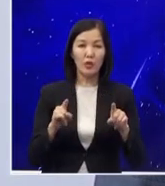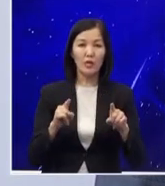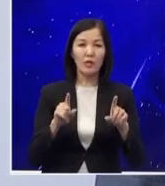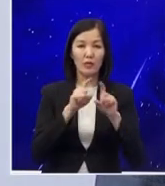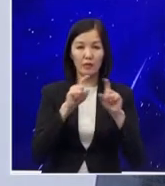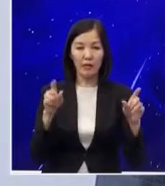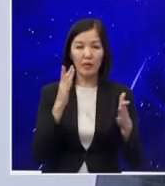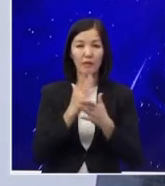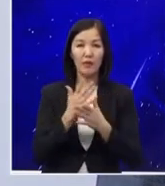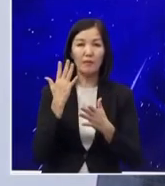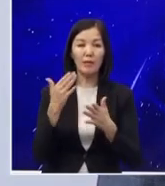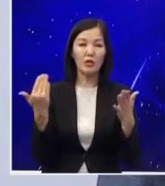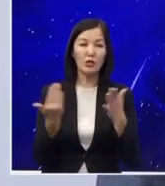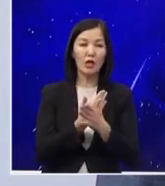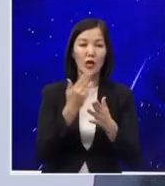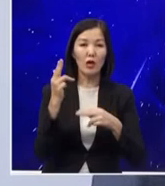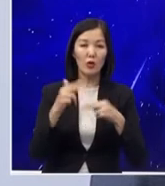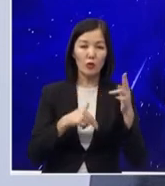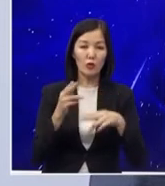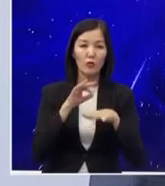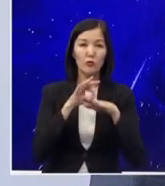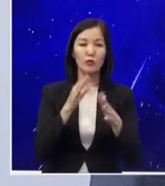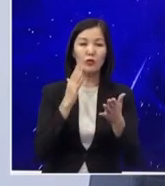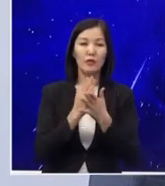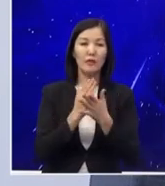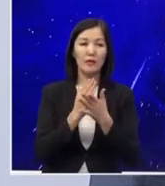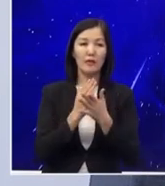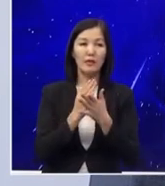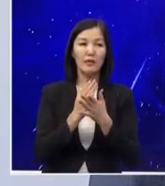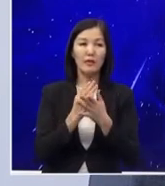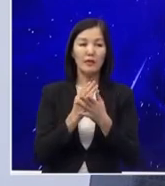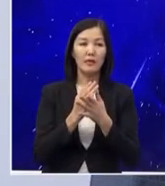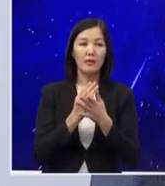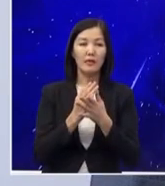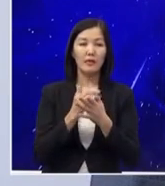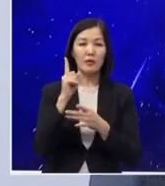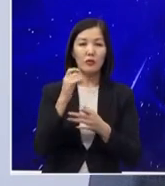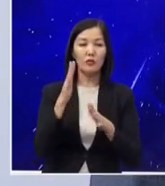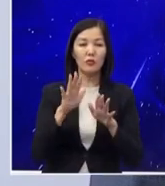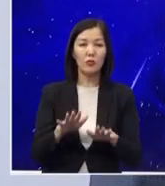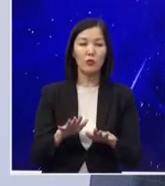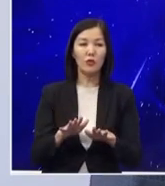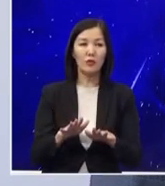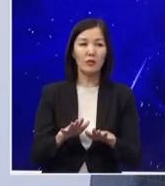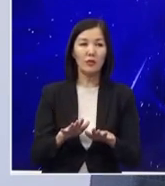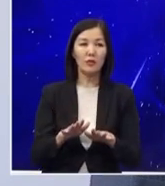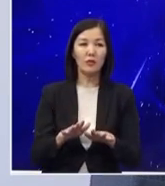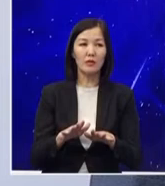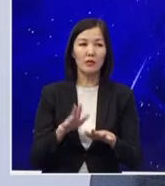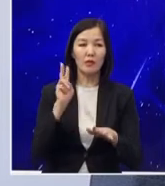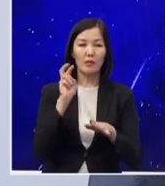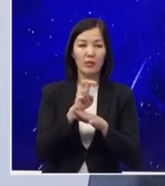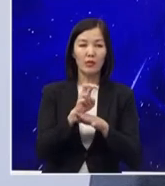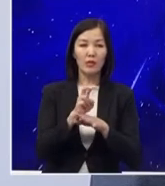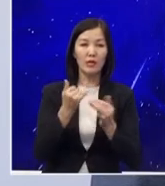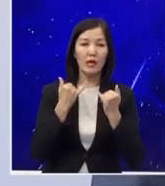құрылыс жүргізіліп атыр. Бұл ең ірісі 100 орын, 100 посещенияға